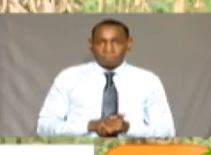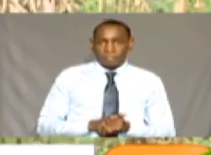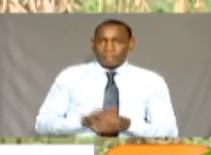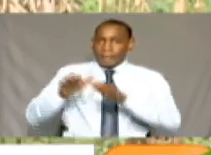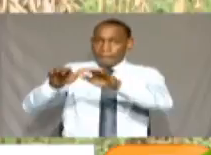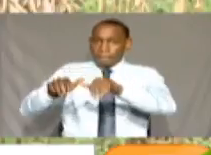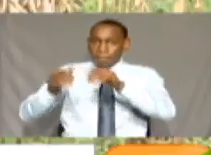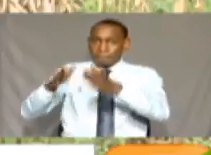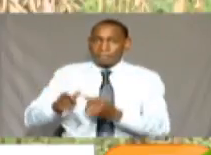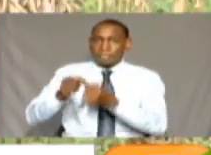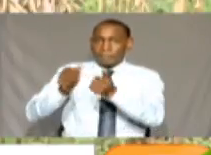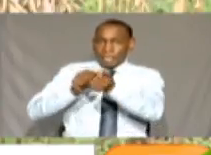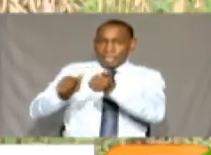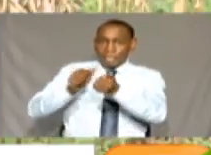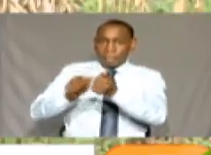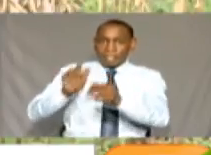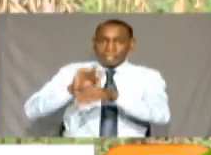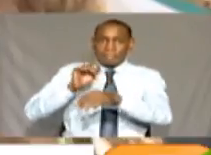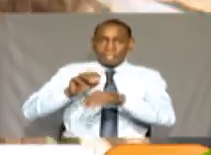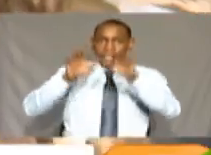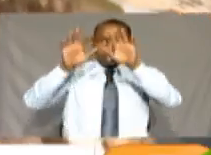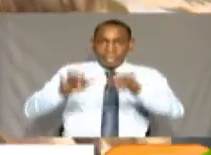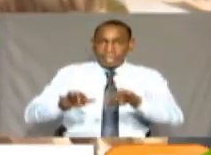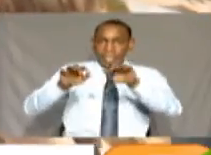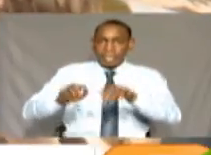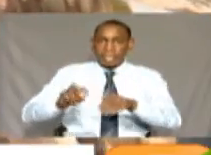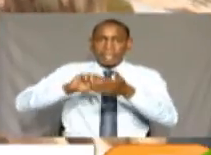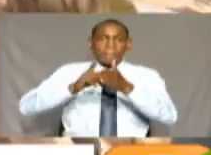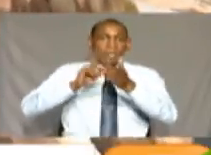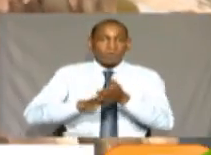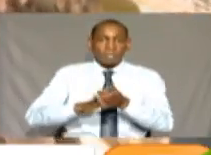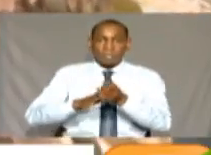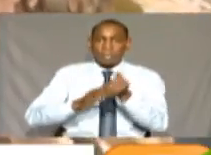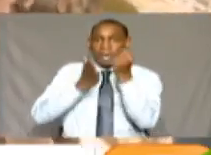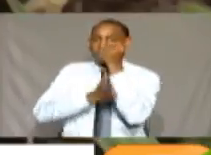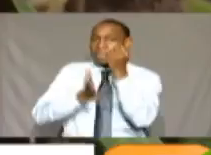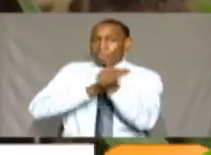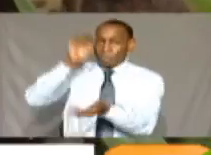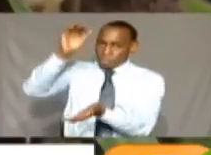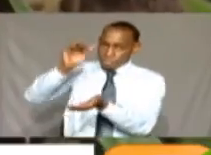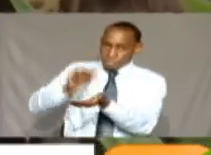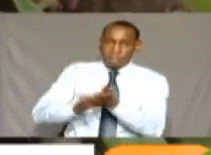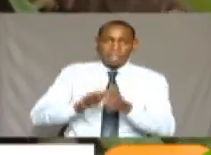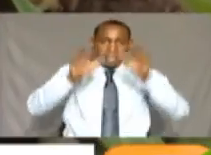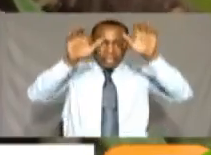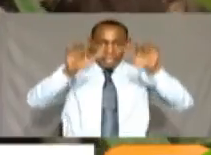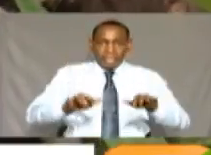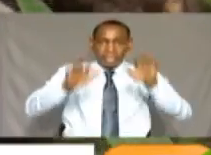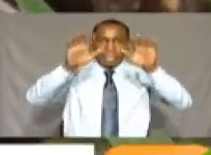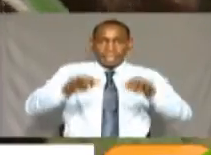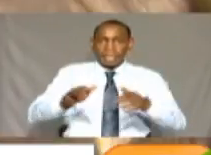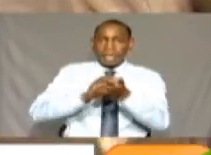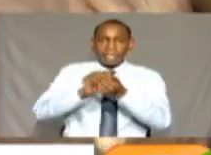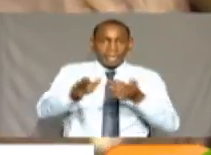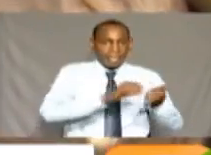wakulima haswa wa mahindi, athari ya mvua inayoendelea inamaanisha kuwa mavuno yao yatapungua mwaka huu. Mvua iliyokithiri imesababisha